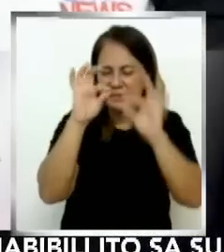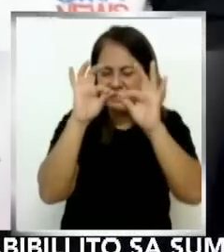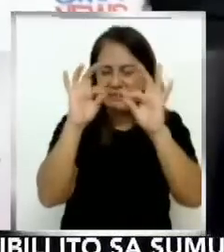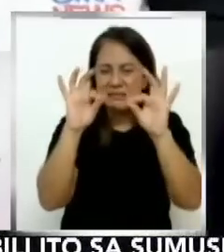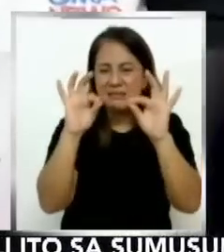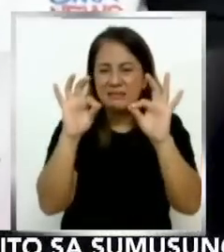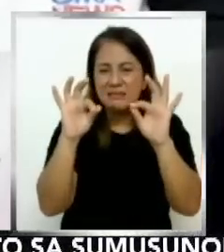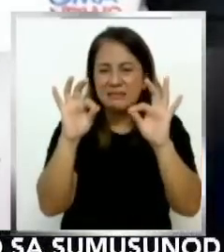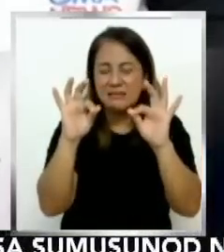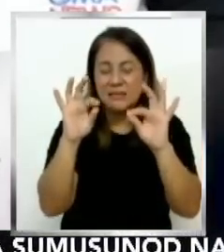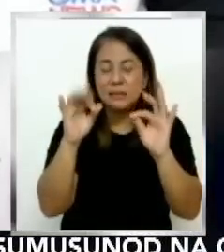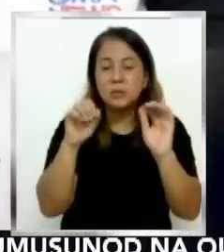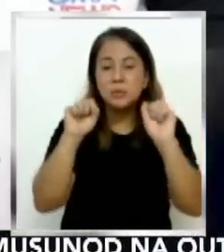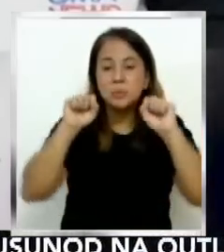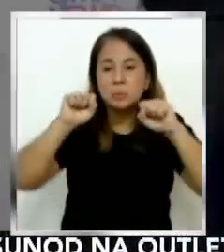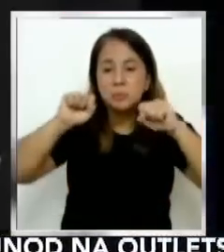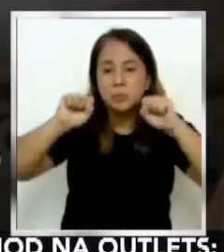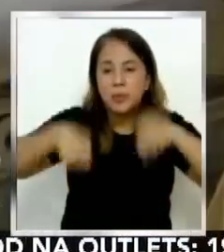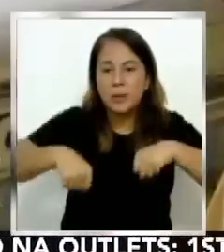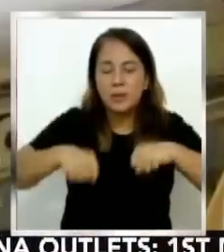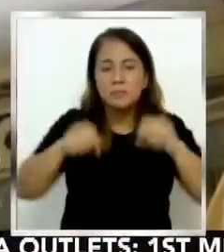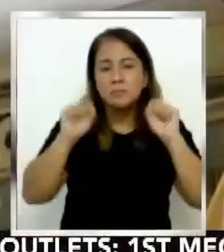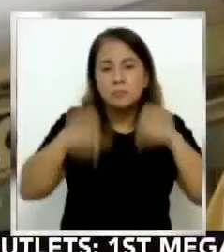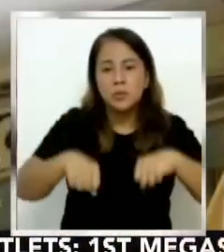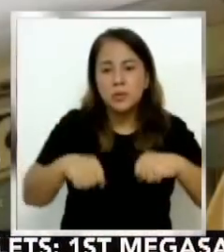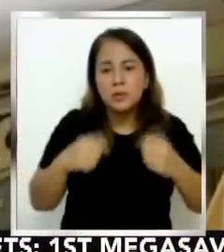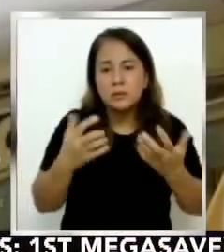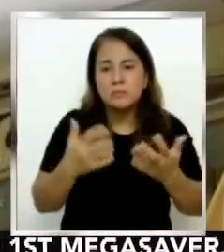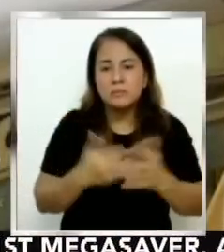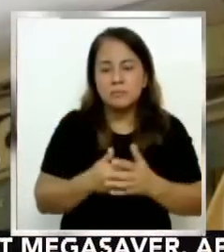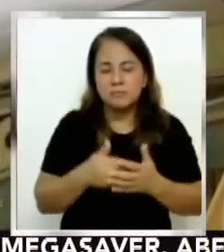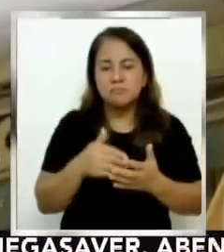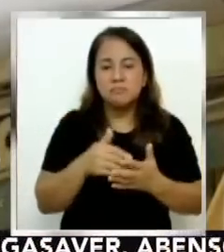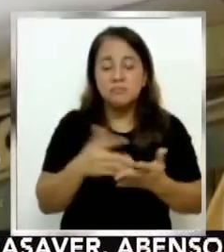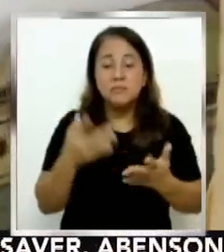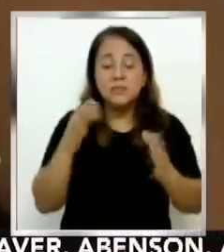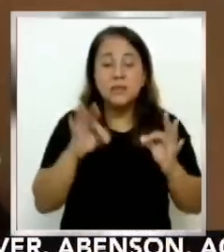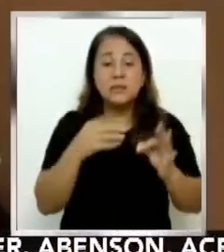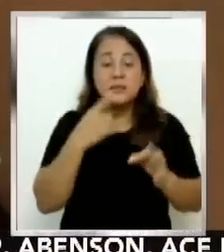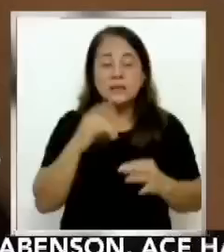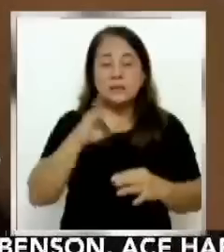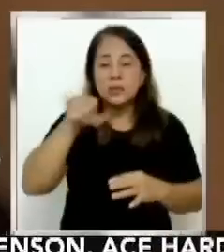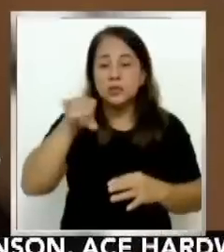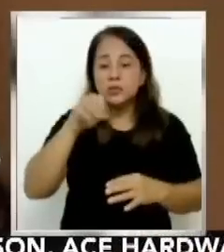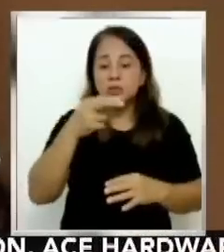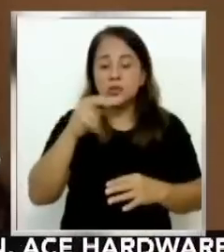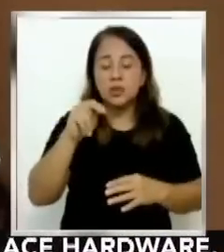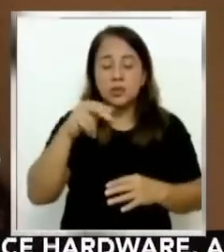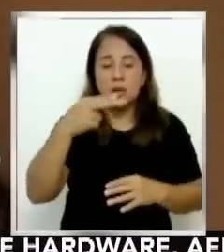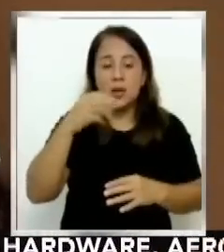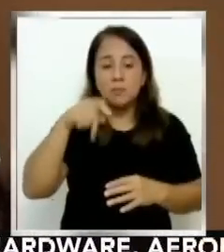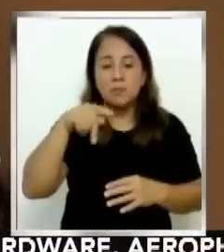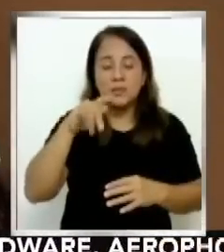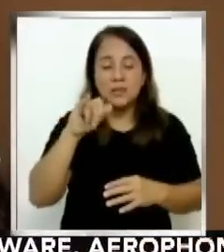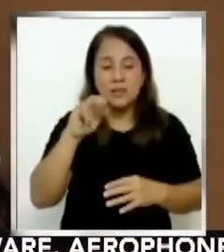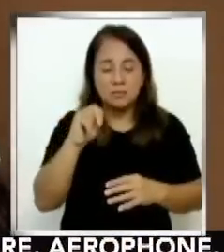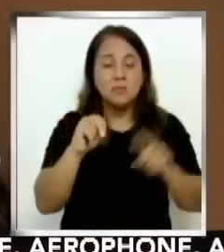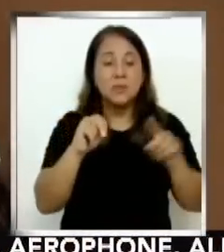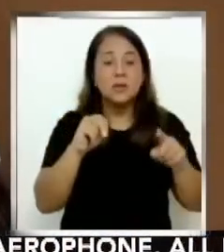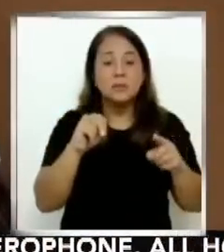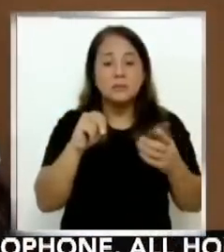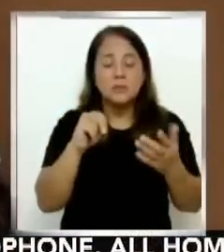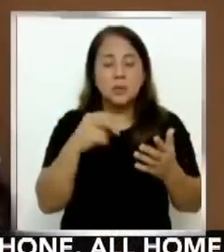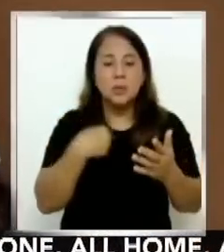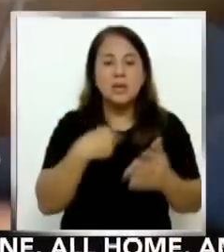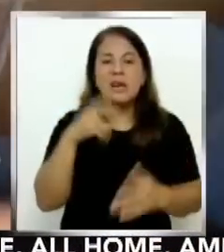maaaring yung pinagmulan. Ayon sa Johns Hopkins Medicine, ang pediatric stroke ay rare o bihirang